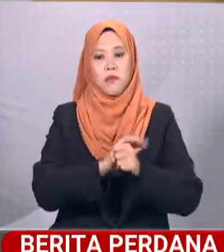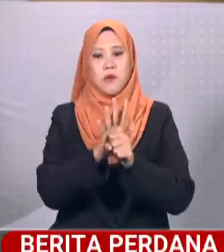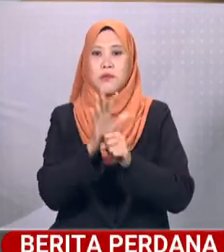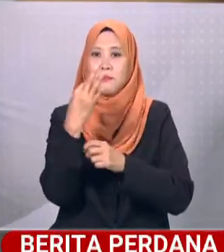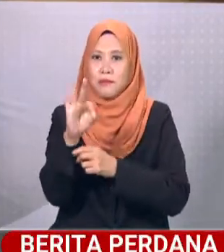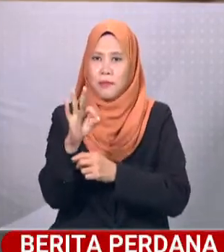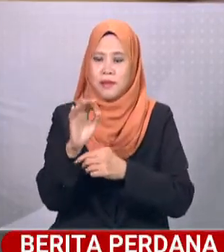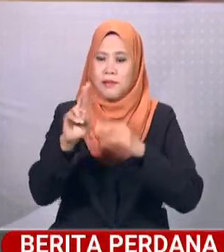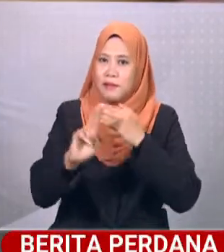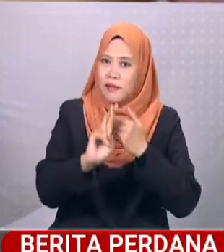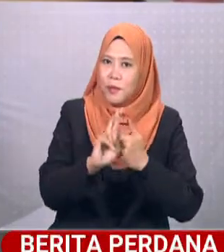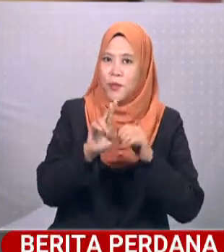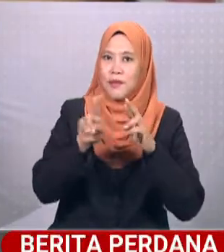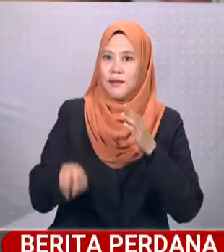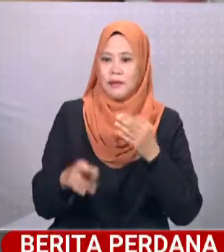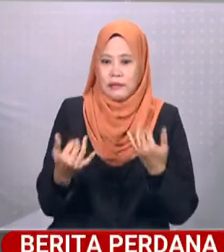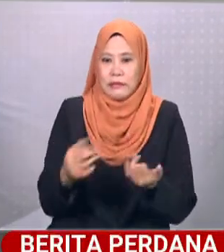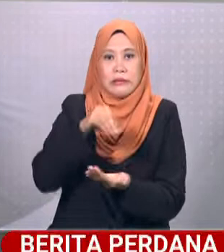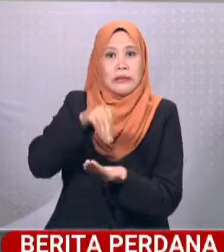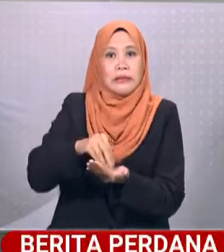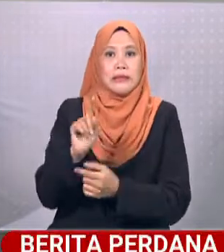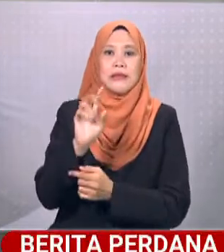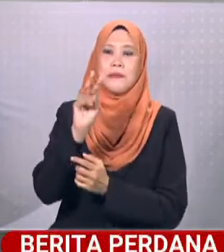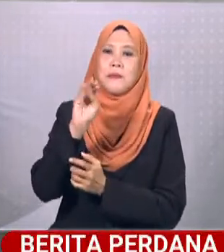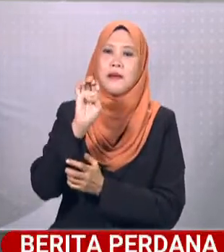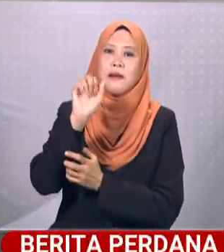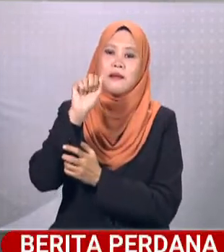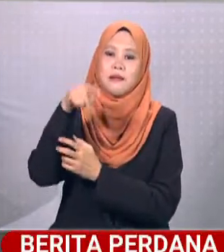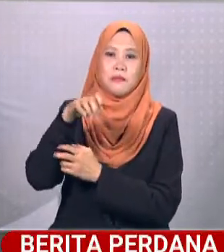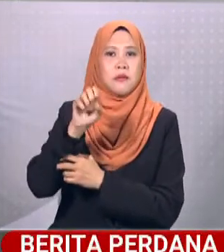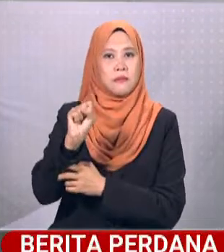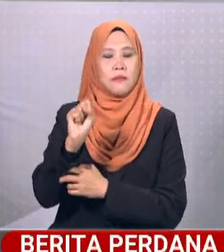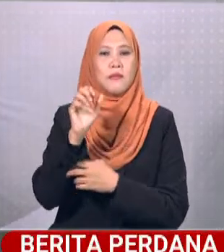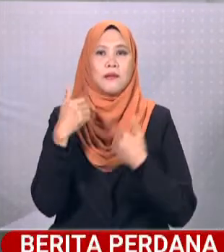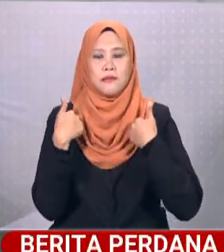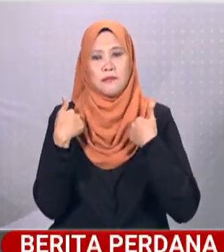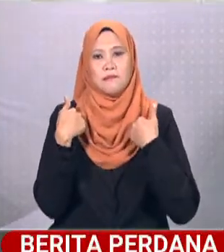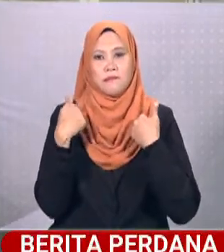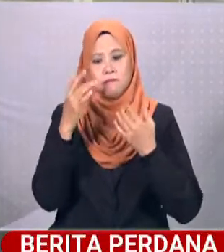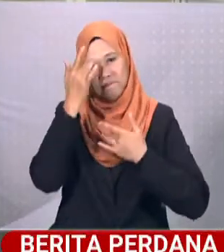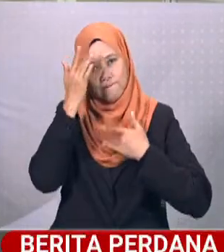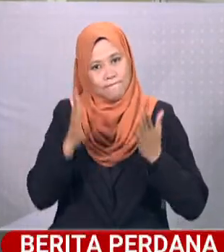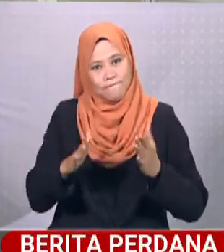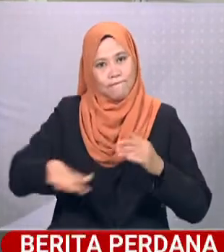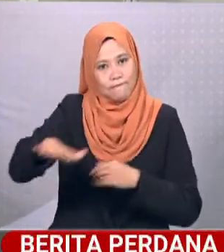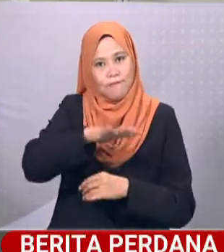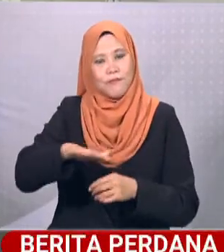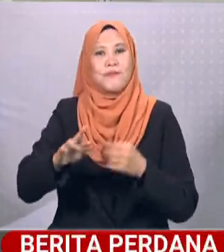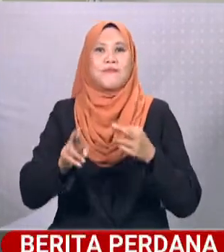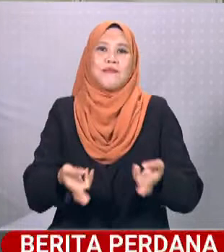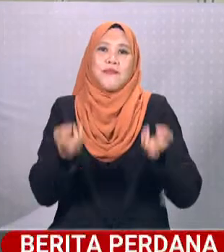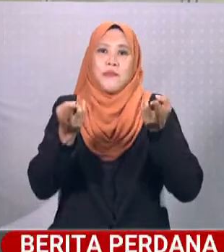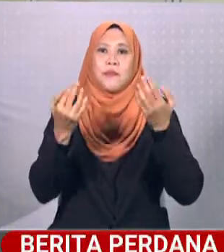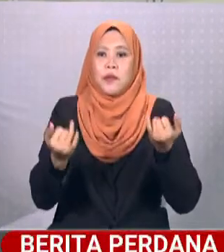COVID-19 berisiko rendah bertempat di Maib Serdang bagi menampung 604 pesakit bergejala ringan. Fasiliti ini